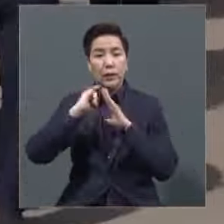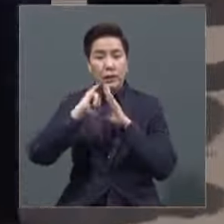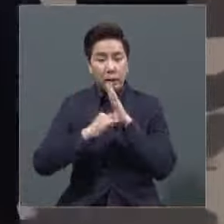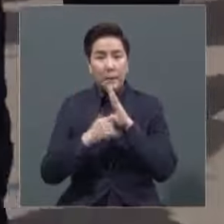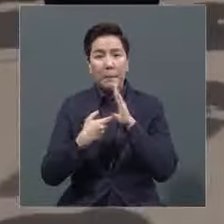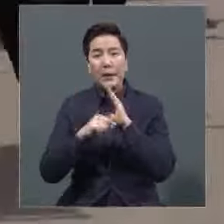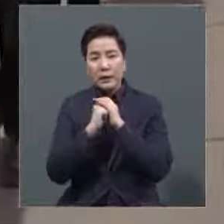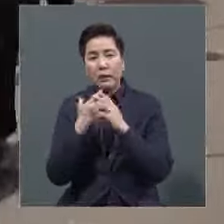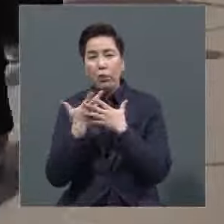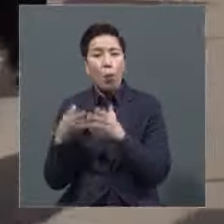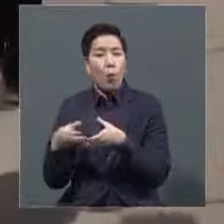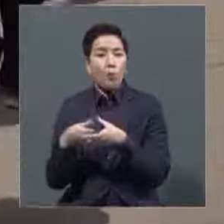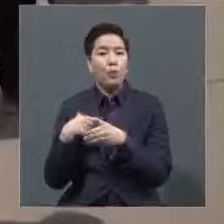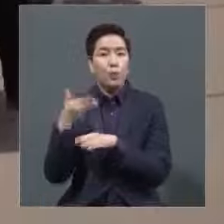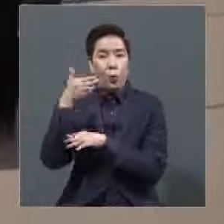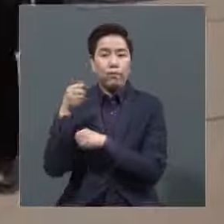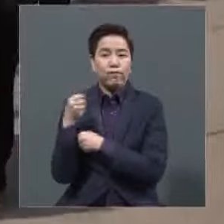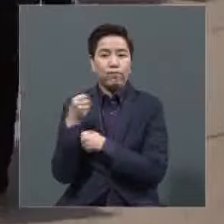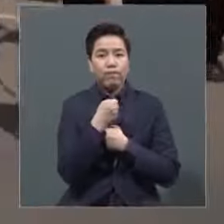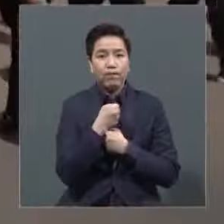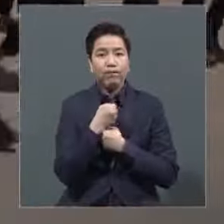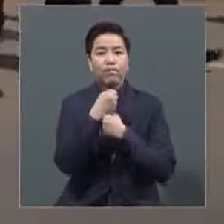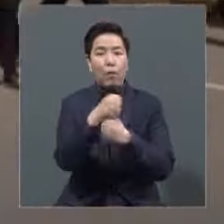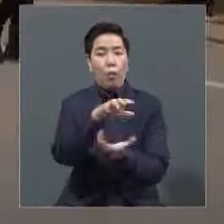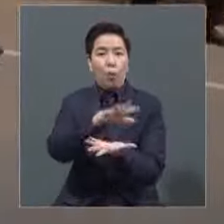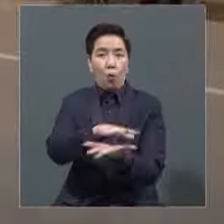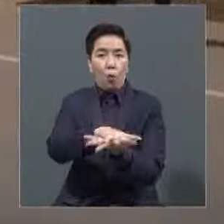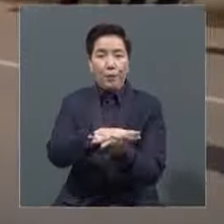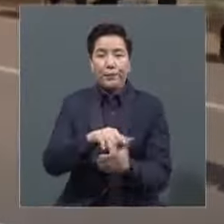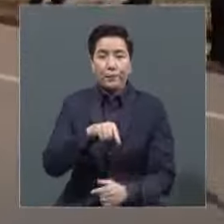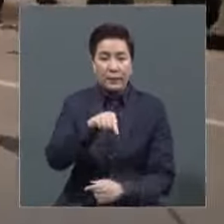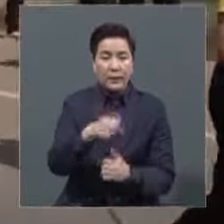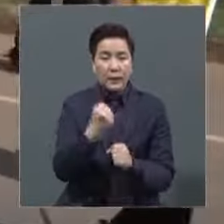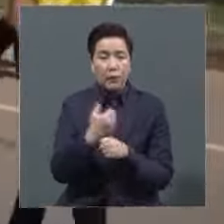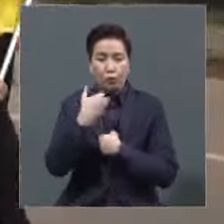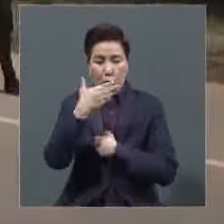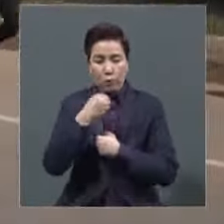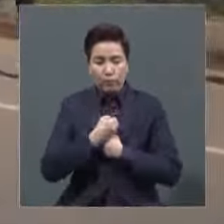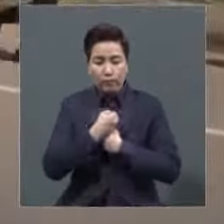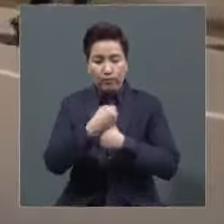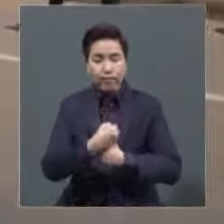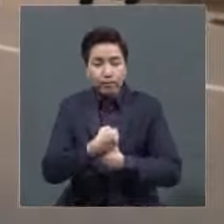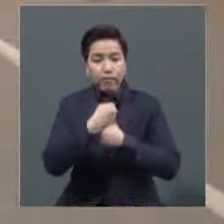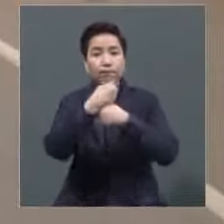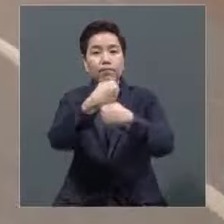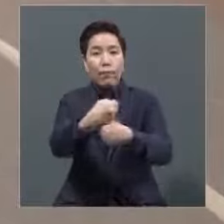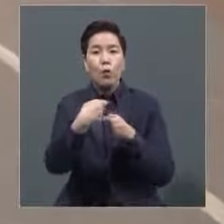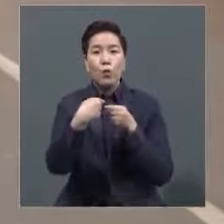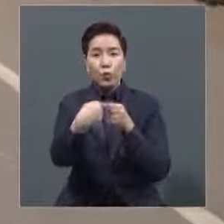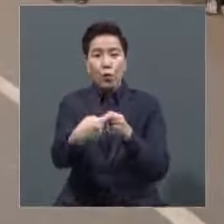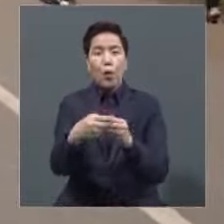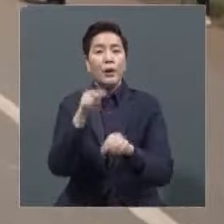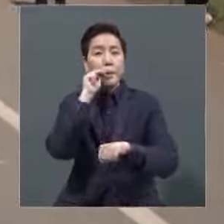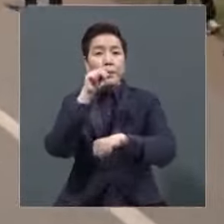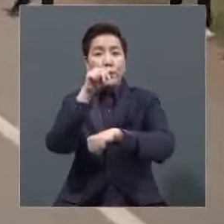จะเป็นประธานเคลื่อนขบวนธงตราสัญลักษณ์ไปยังโรงเรียนปากพลีวิทยาคารเพื่อจะส่งมอบให้กับทางผู้ว่าราชการจังหวัดนครน